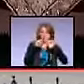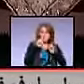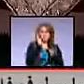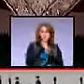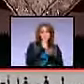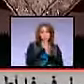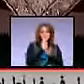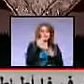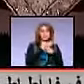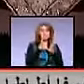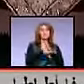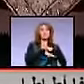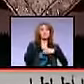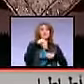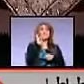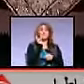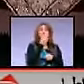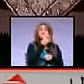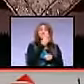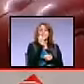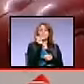بحيث المشروع يكمل يعني.